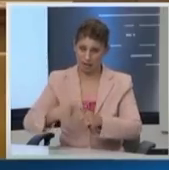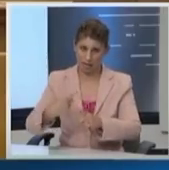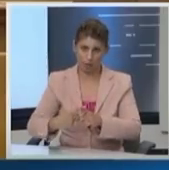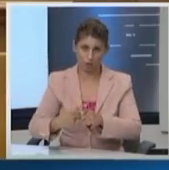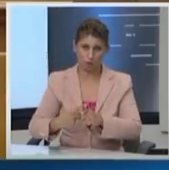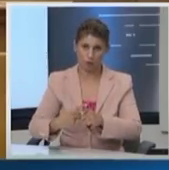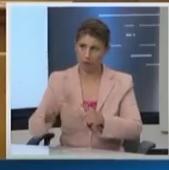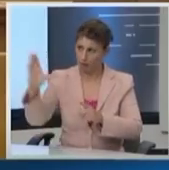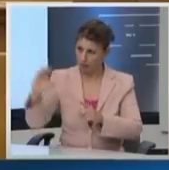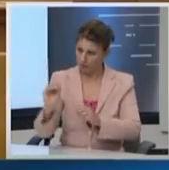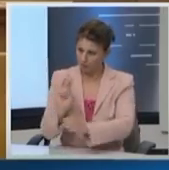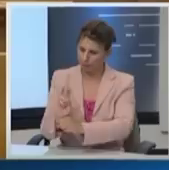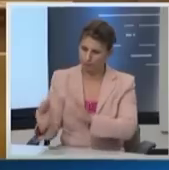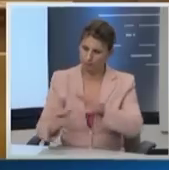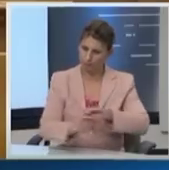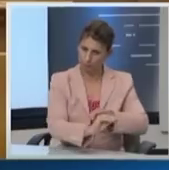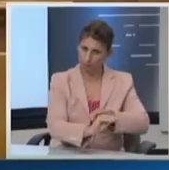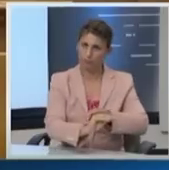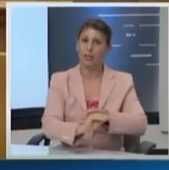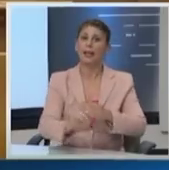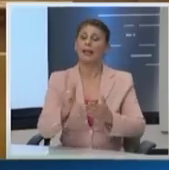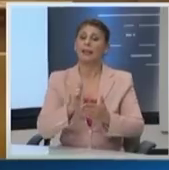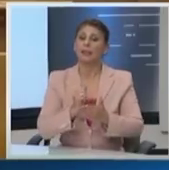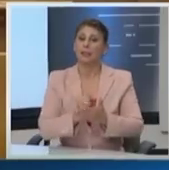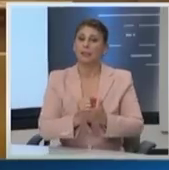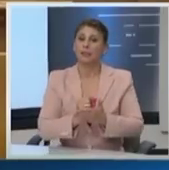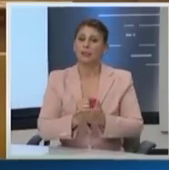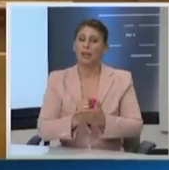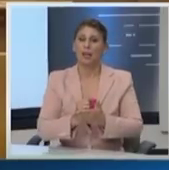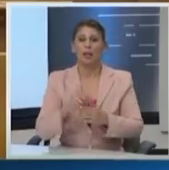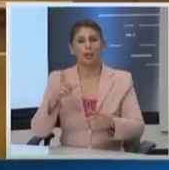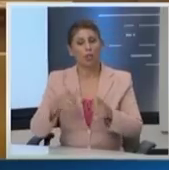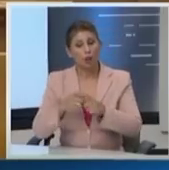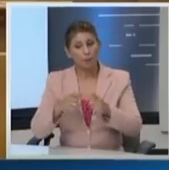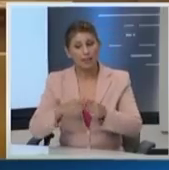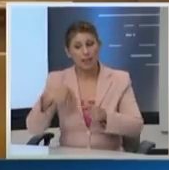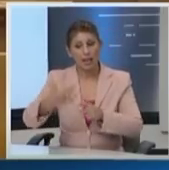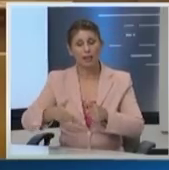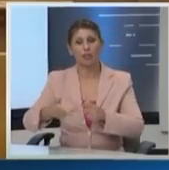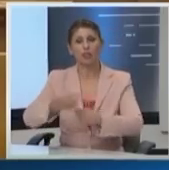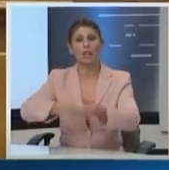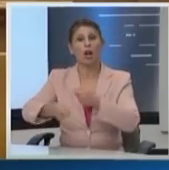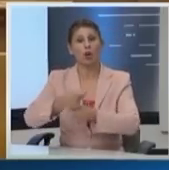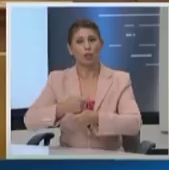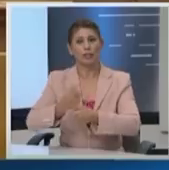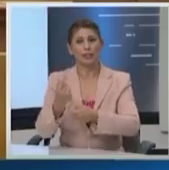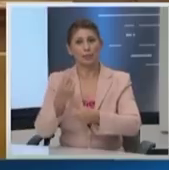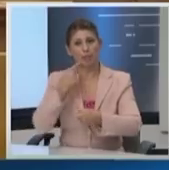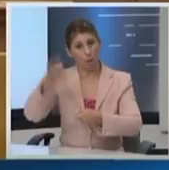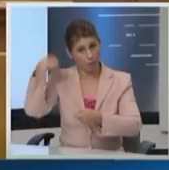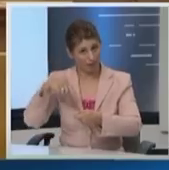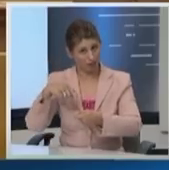χώρας, καθώς και από τις εξόδους που έχουμε πραγματοποιήσει τις δοκιμαστικές εισαγορές χρήματος την προηγούμενη